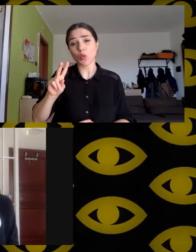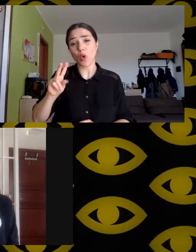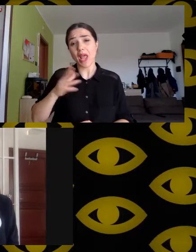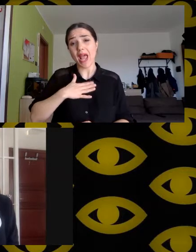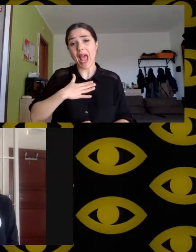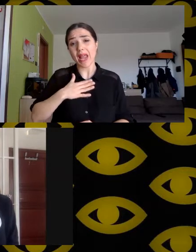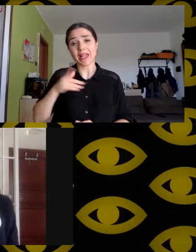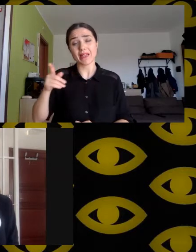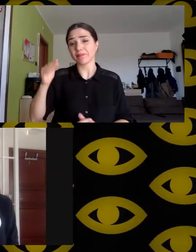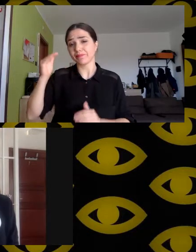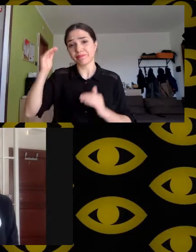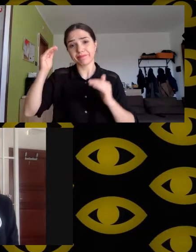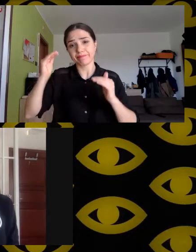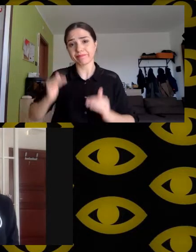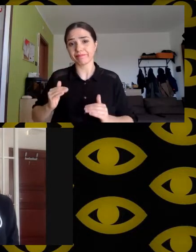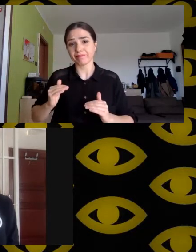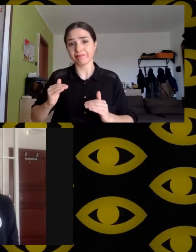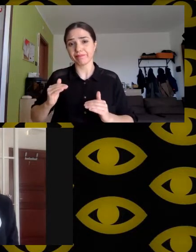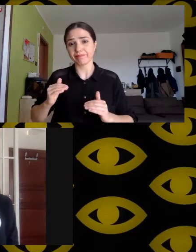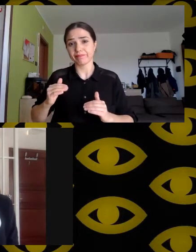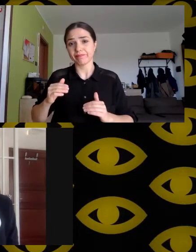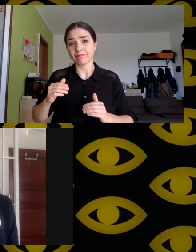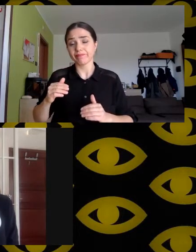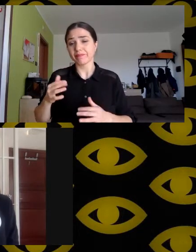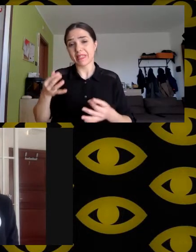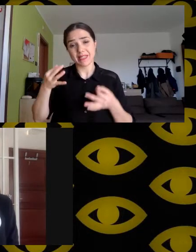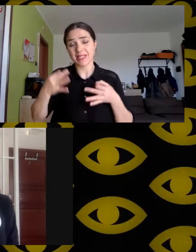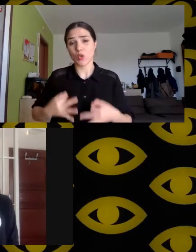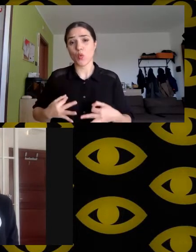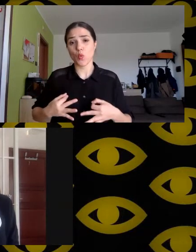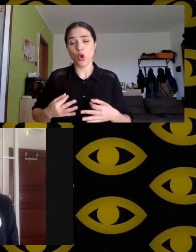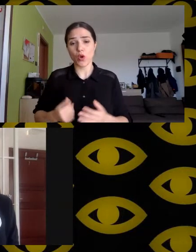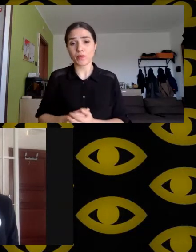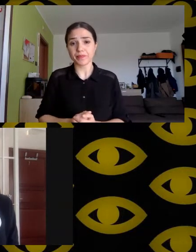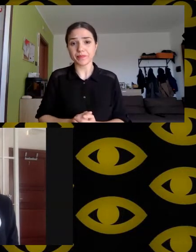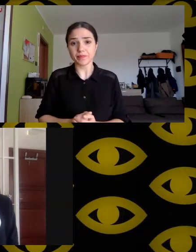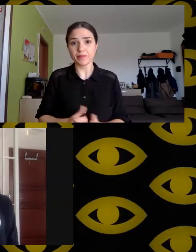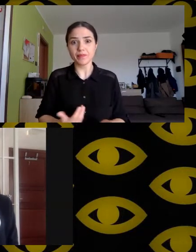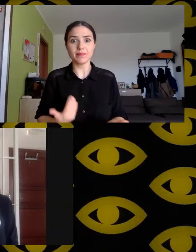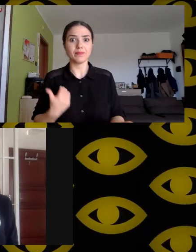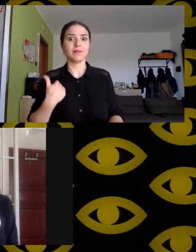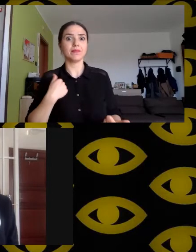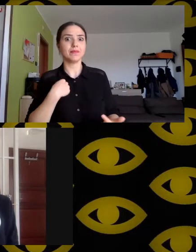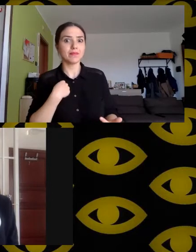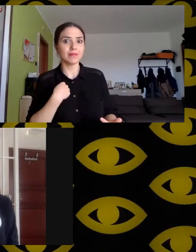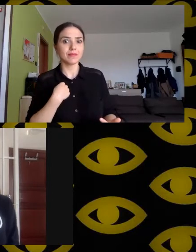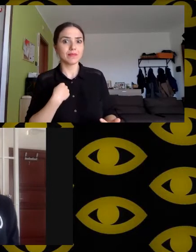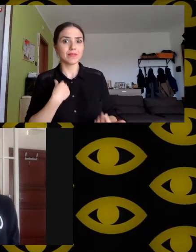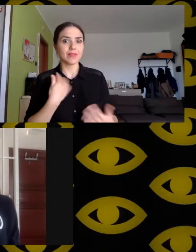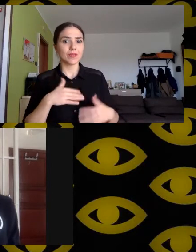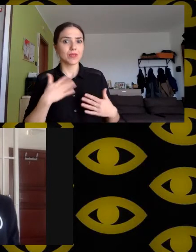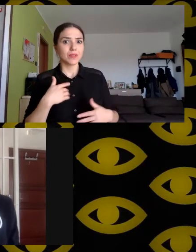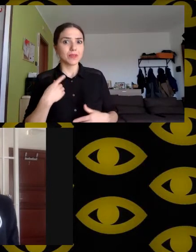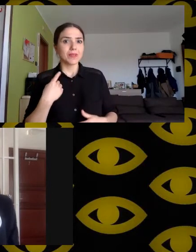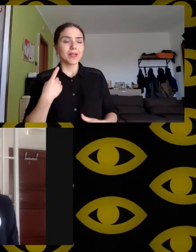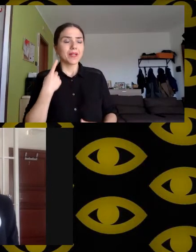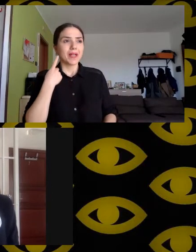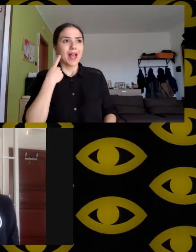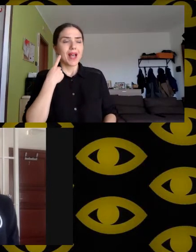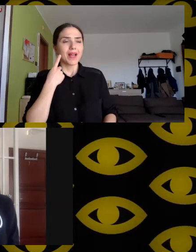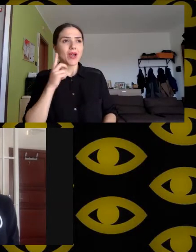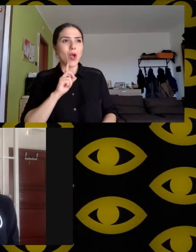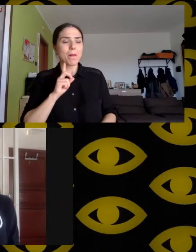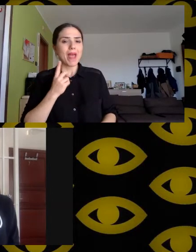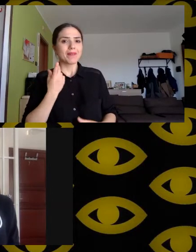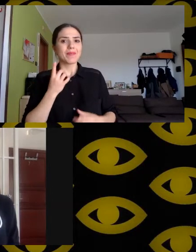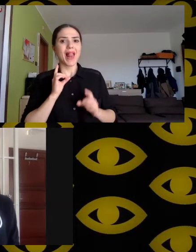molto violenta, è molto aggressiva nei suoi confronti. E io, devo dire la verità, mi sono sentita libera,